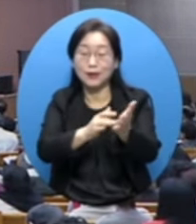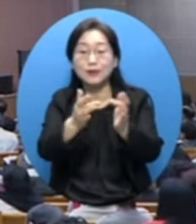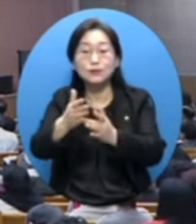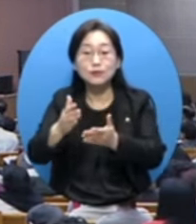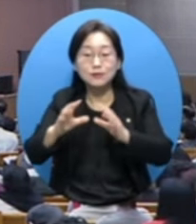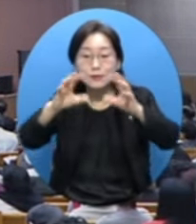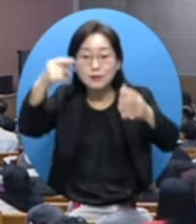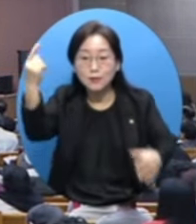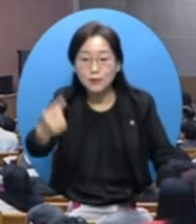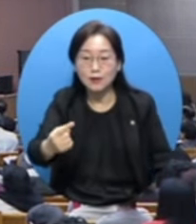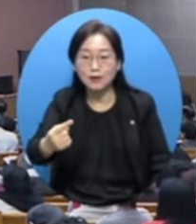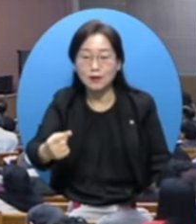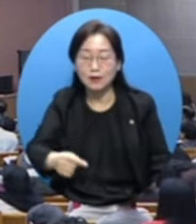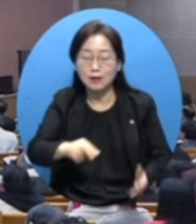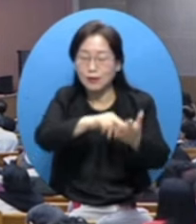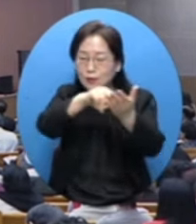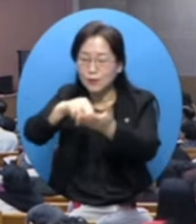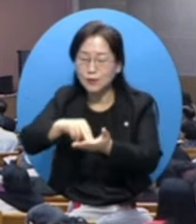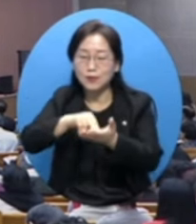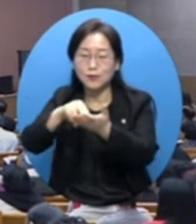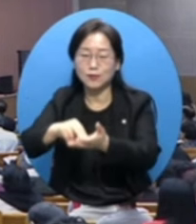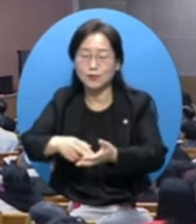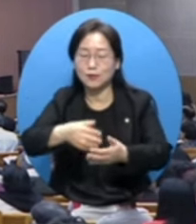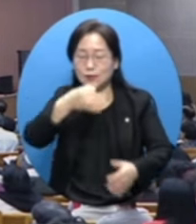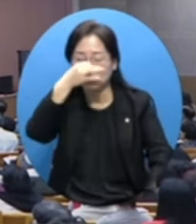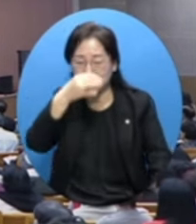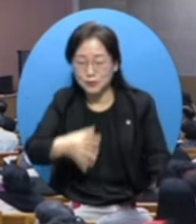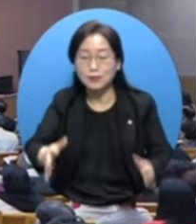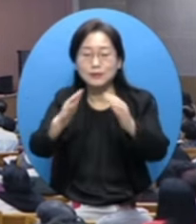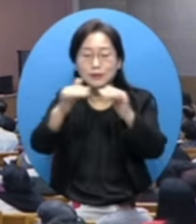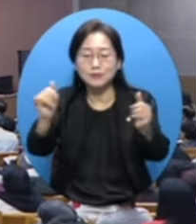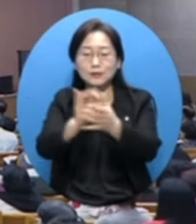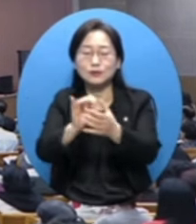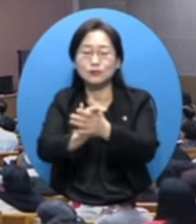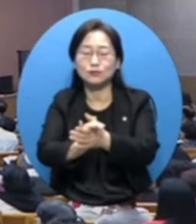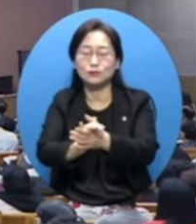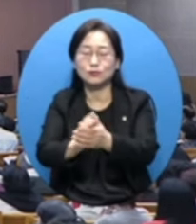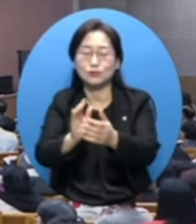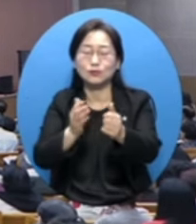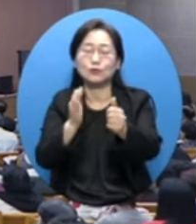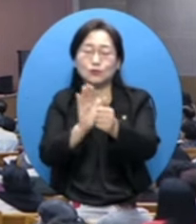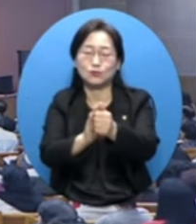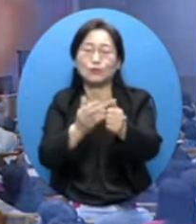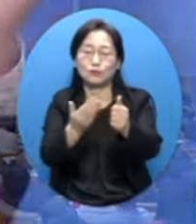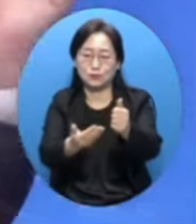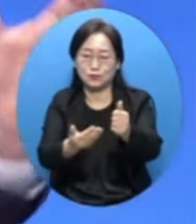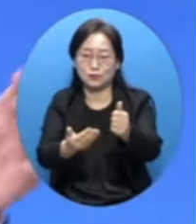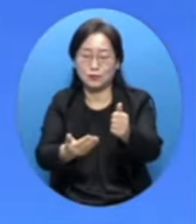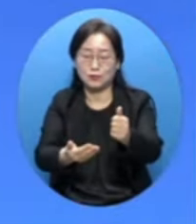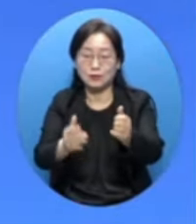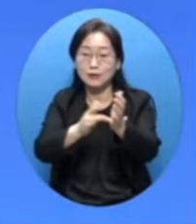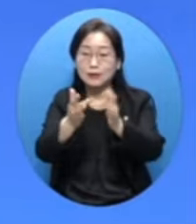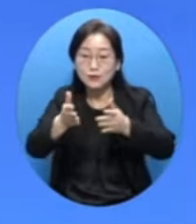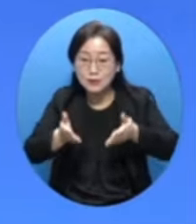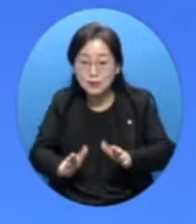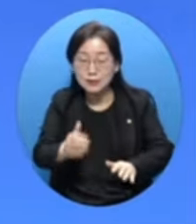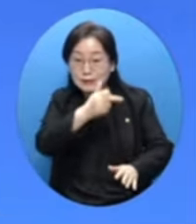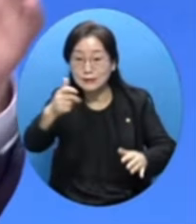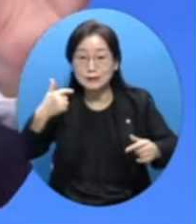이상에 오셔서 그들과 같이 외롭고 고한 인생들 의 친구가 되어주셨습니다 예수님의 탄생의 큰 기쁨의